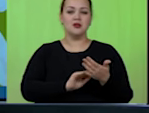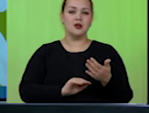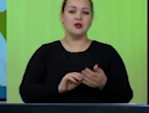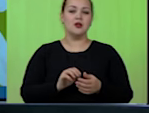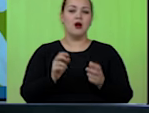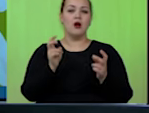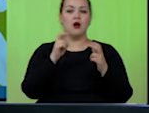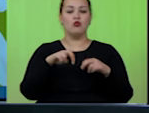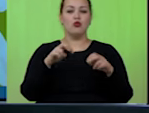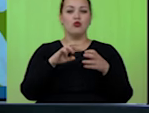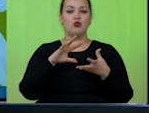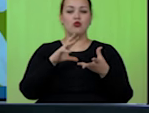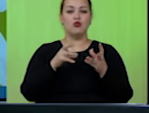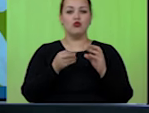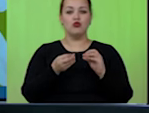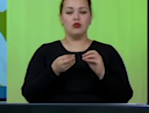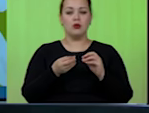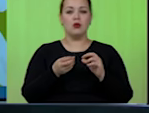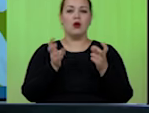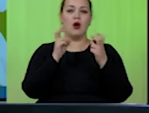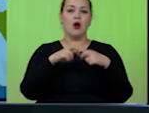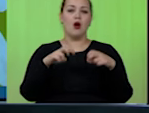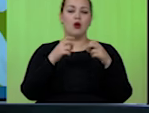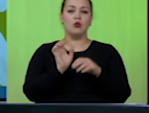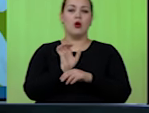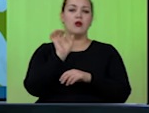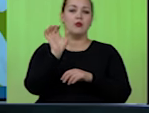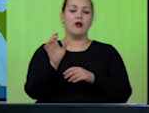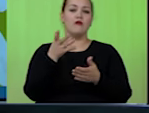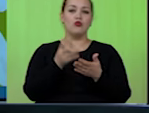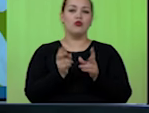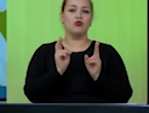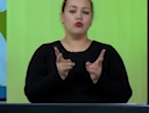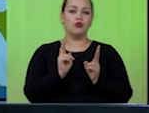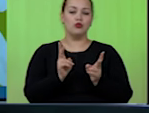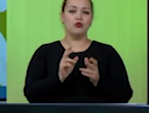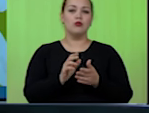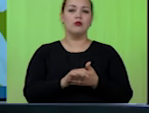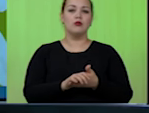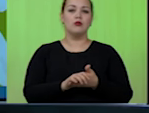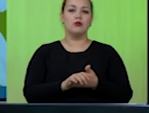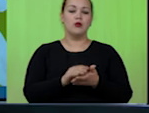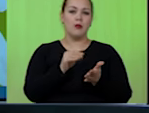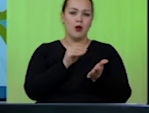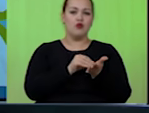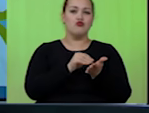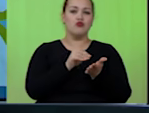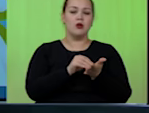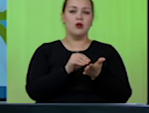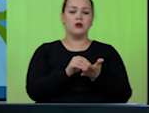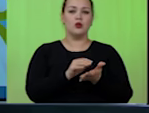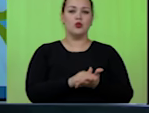тесты. Результаты тестов вы сдадите своему учителю и получите оценку.